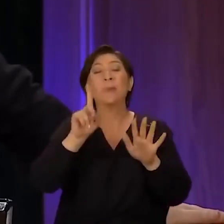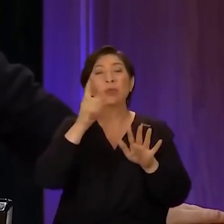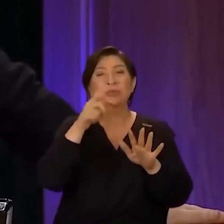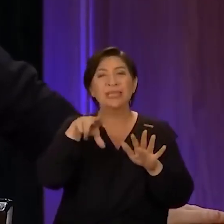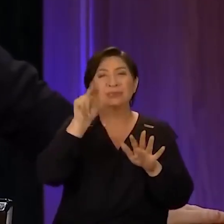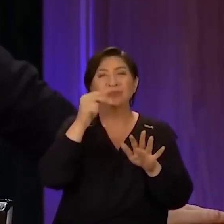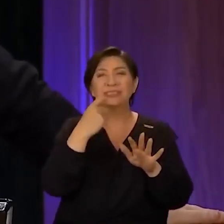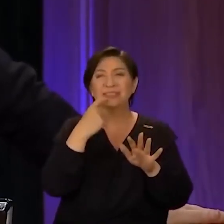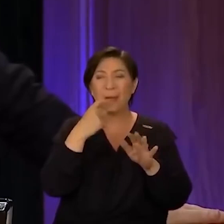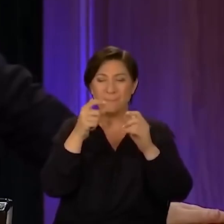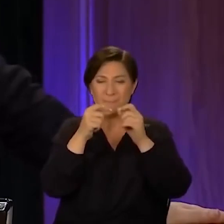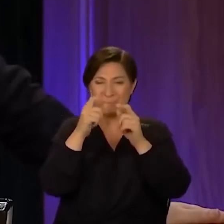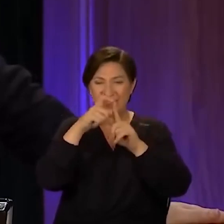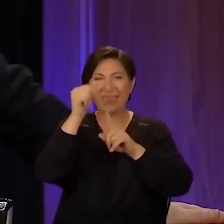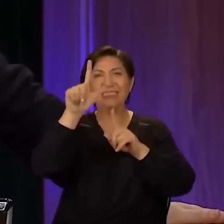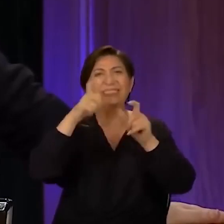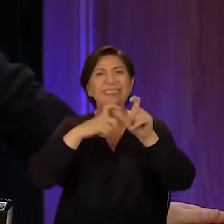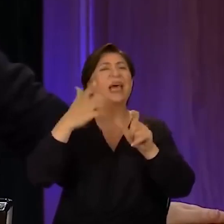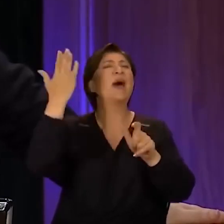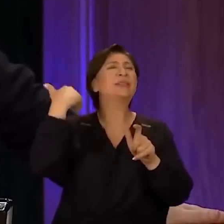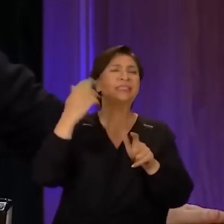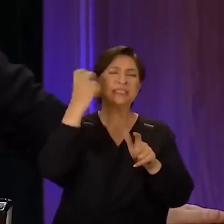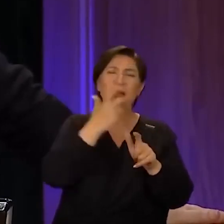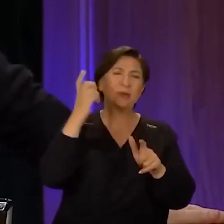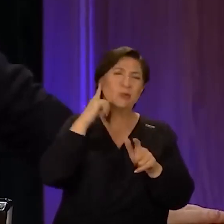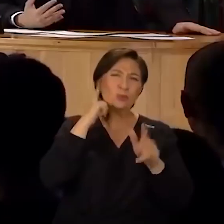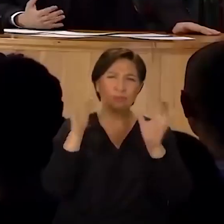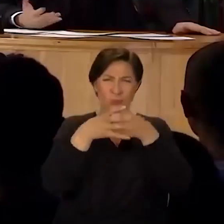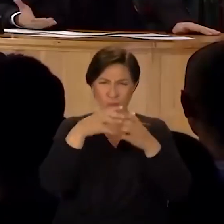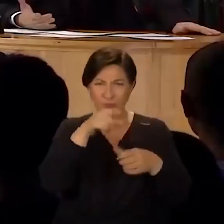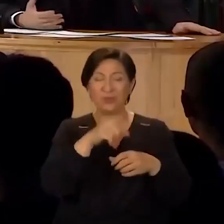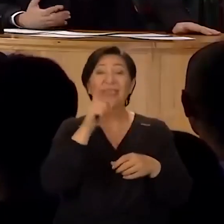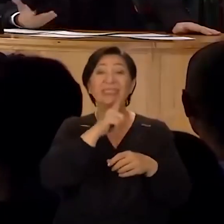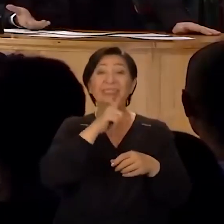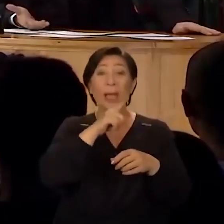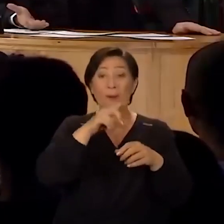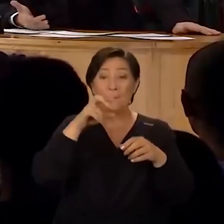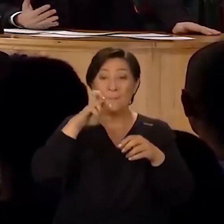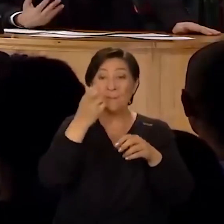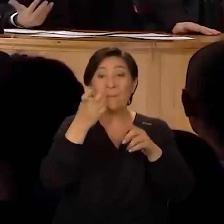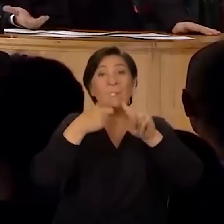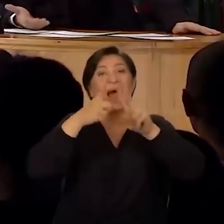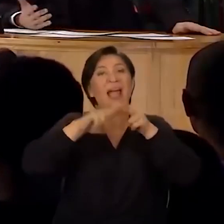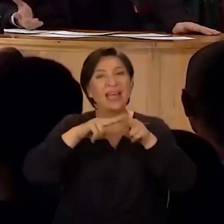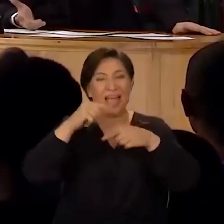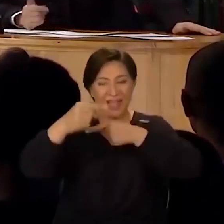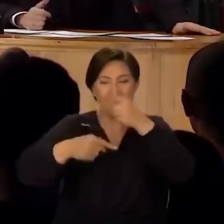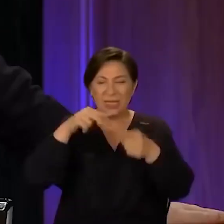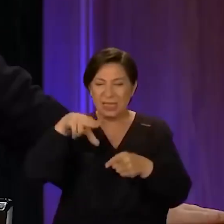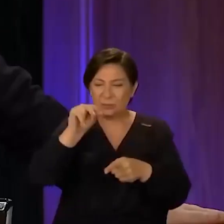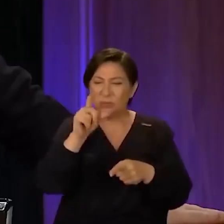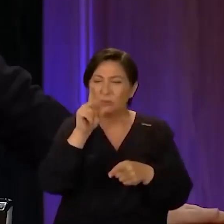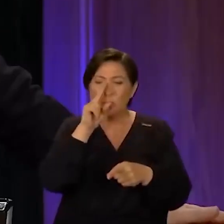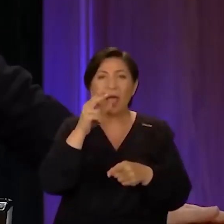70'li yıllar Yani bir kız bir şeyler yaptı daha sonra gelen özellikle İngiltere'de puan takımı sırasında Yani yetmişlerin